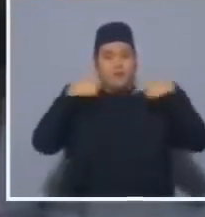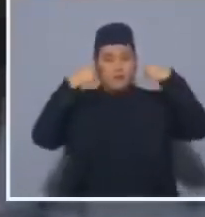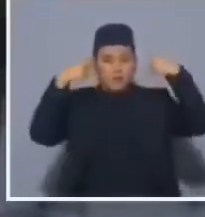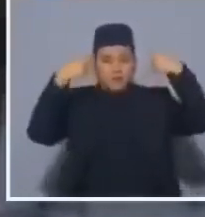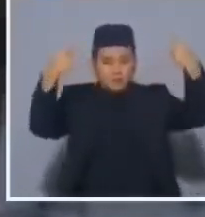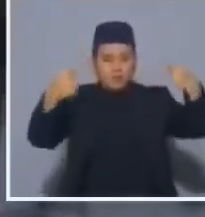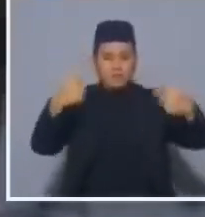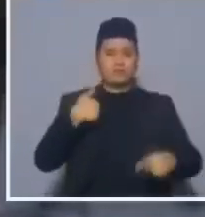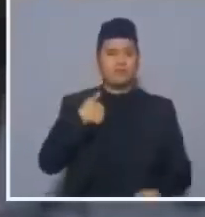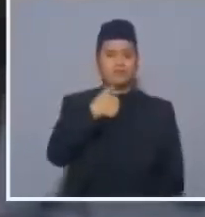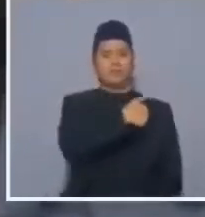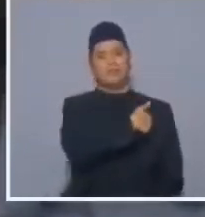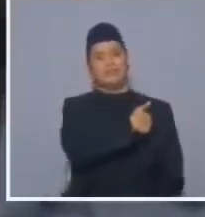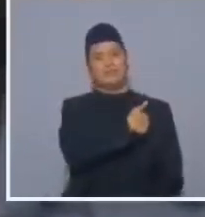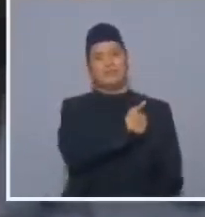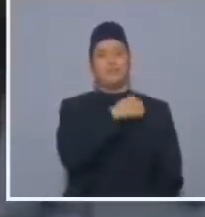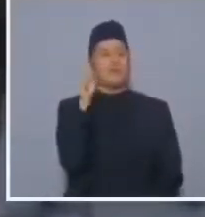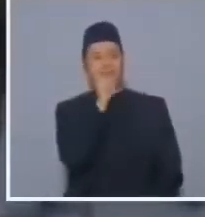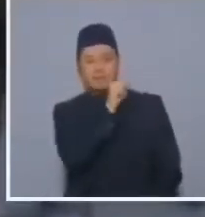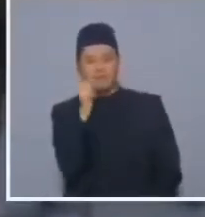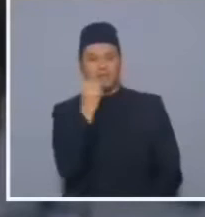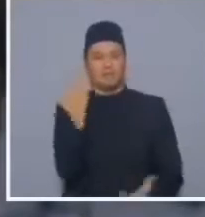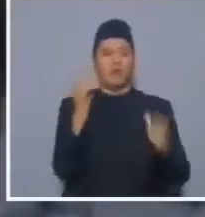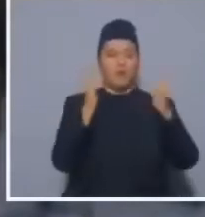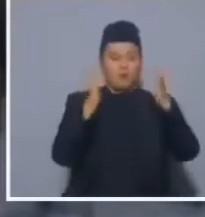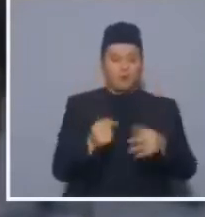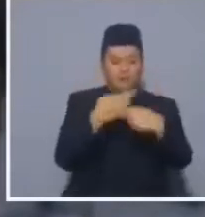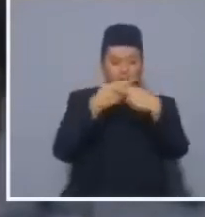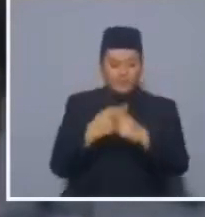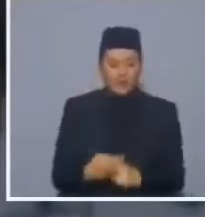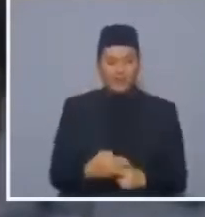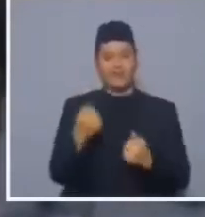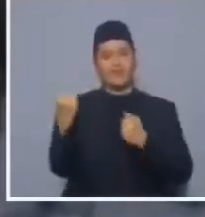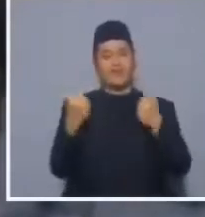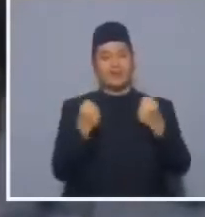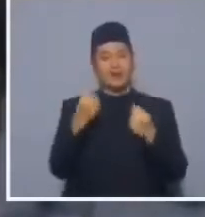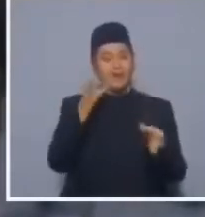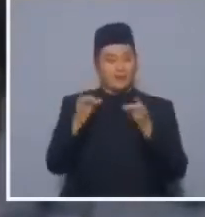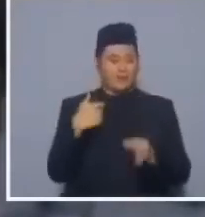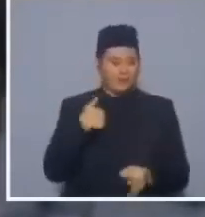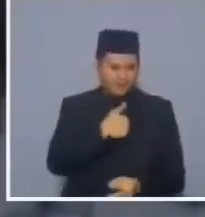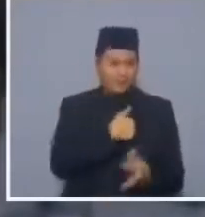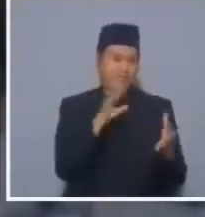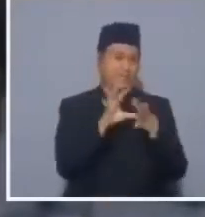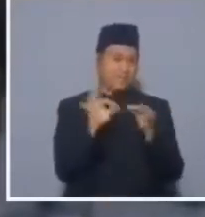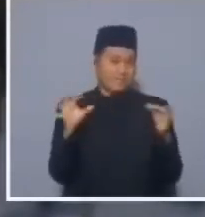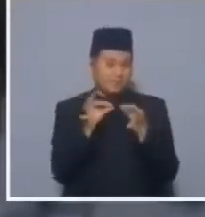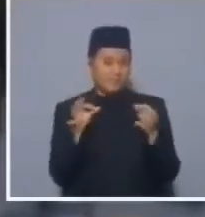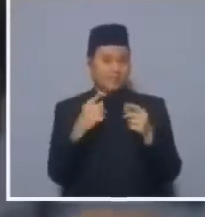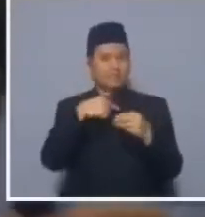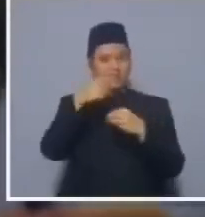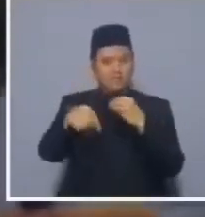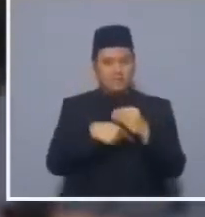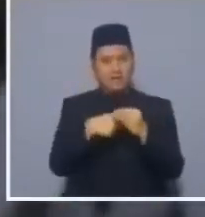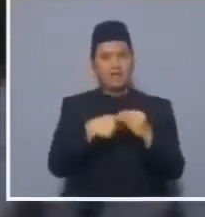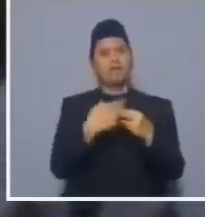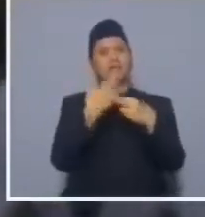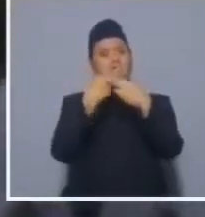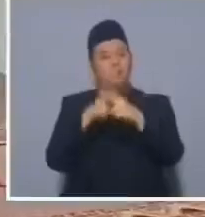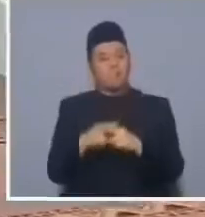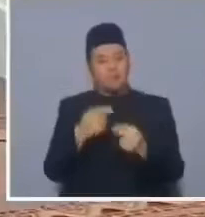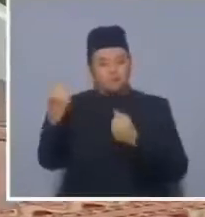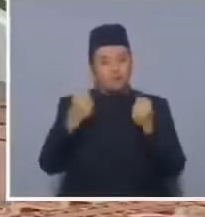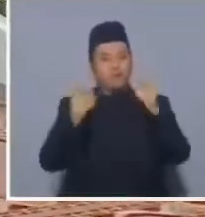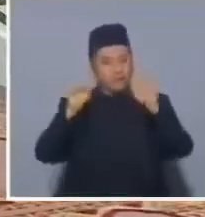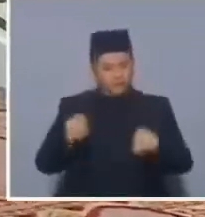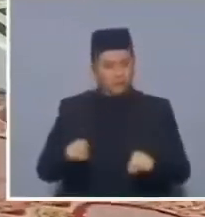kerana kita mekanik, kerana kita bercakap pasal kereta, okay, nak cakap kereta, teruskan. Tapi cakap dalam bab perubatan,